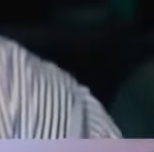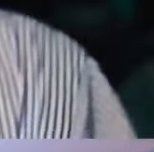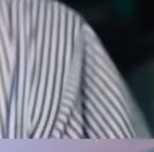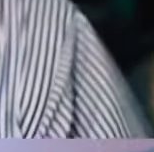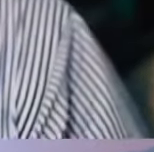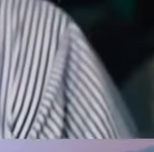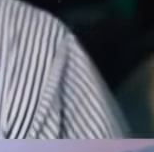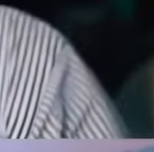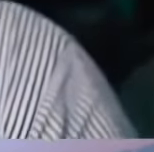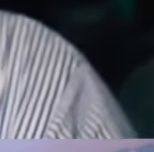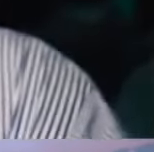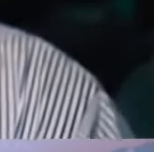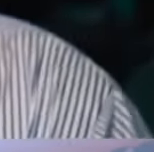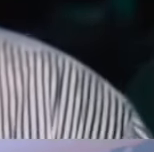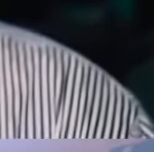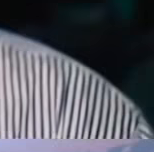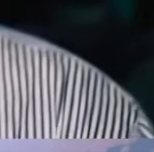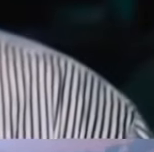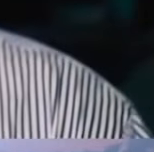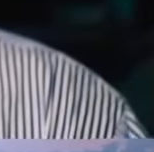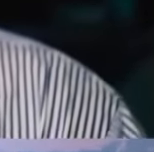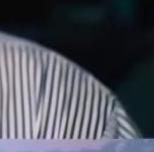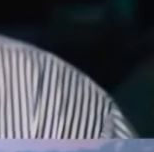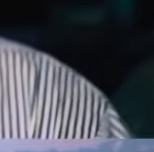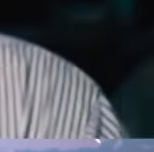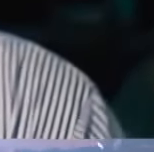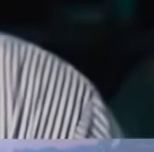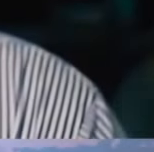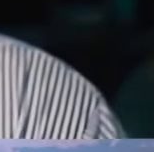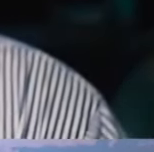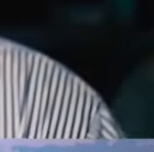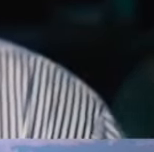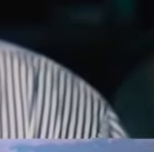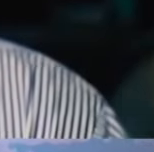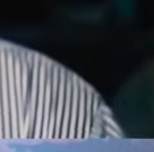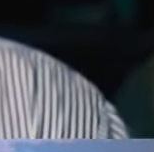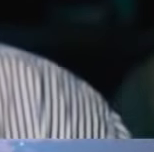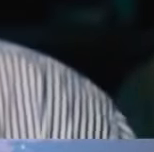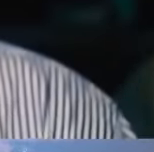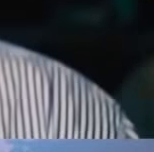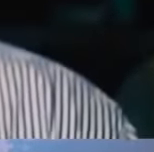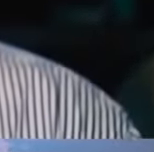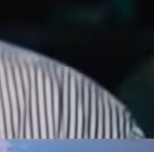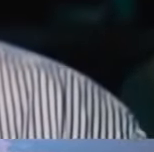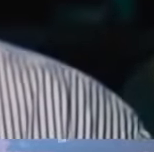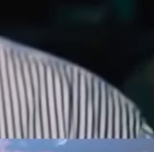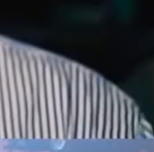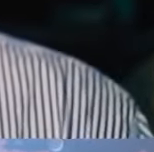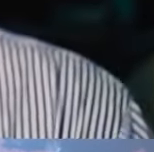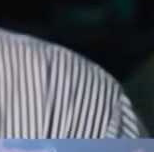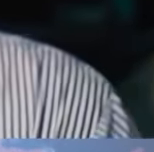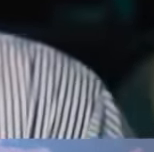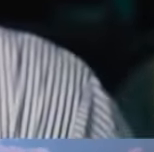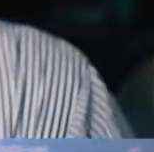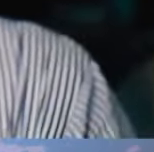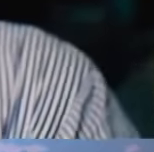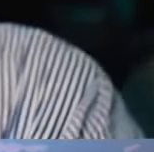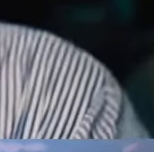Kumusta mga kapuso? Ako po si Matt Lozano, ang gaganap bilang Big Bird Armstrong sa papalapit ng Voltage 5